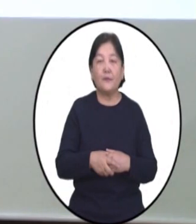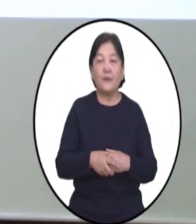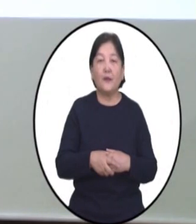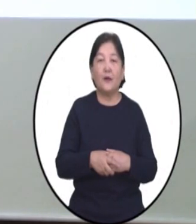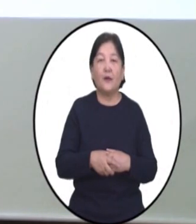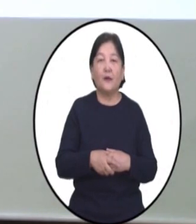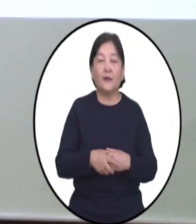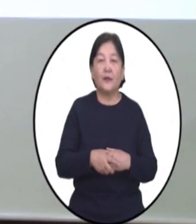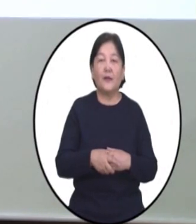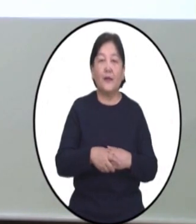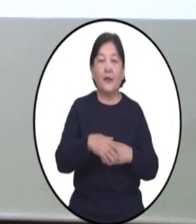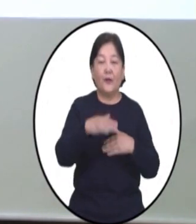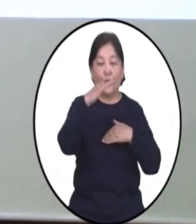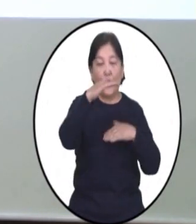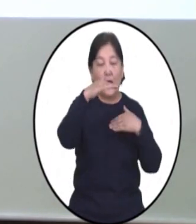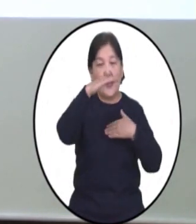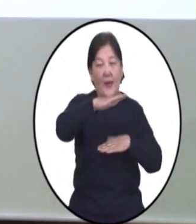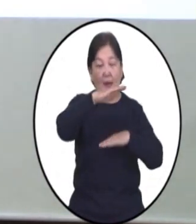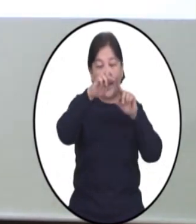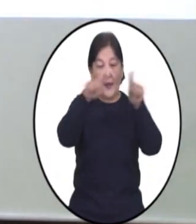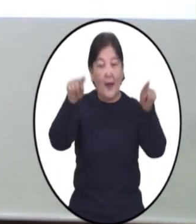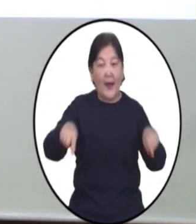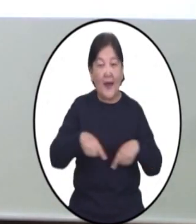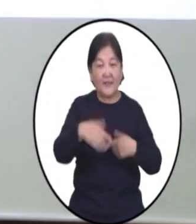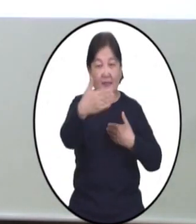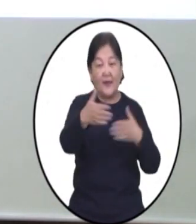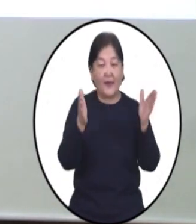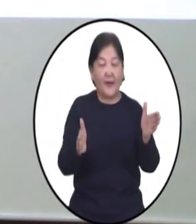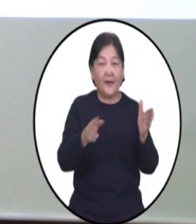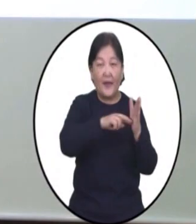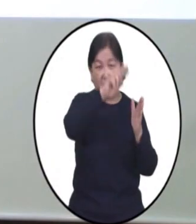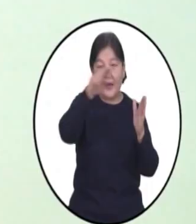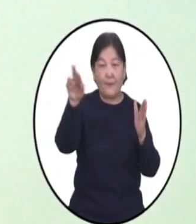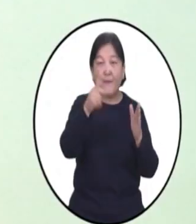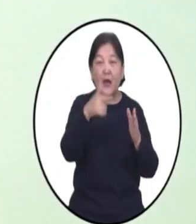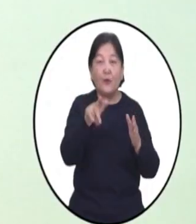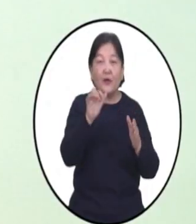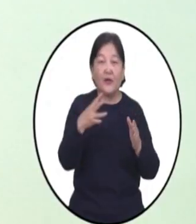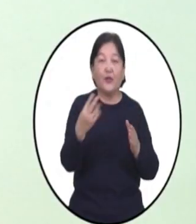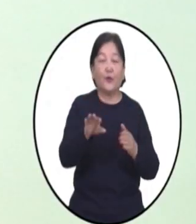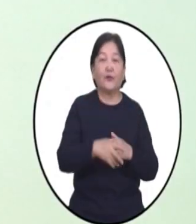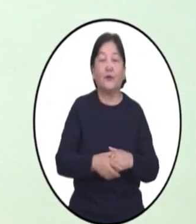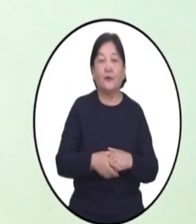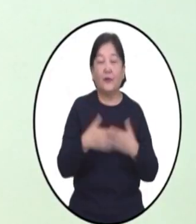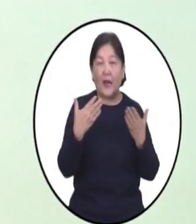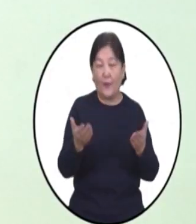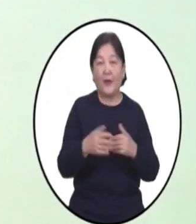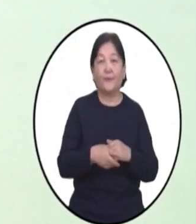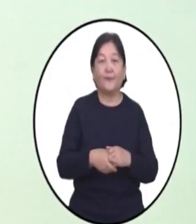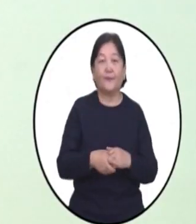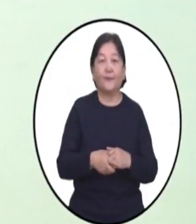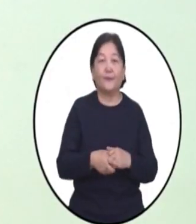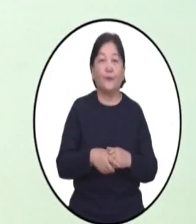хайрцагт диаграм байгуулахын тулд дараах зүйлүүдийг анхаарах шаардлагатай. За нэгдүгээр тайрцгийн диаграм байгуулахын тулд